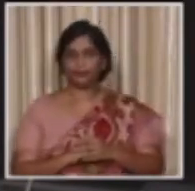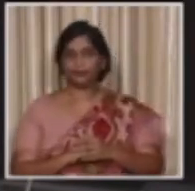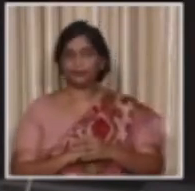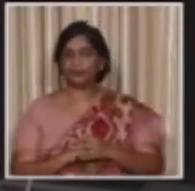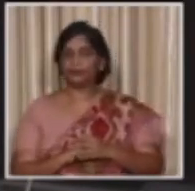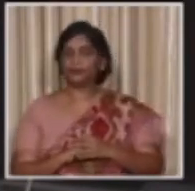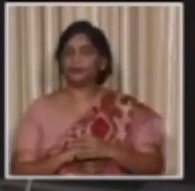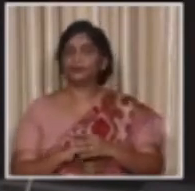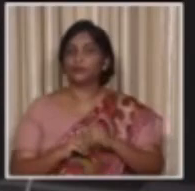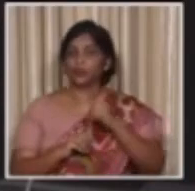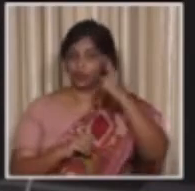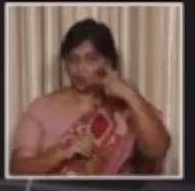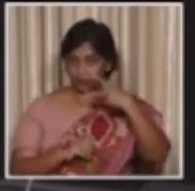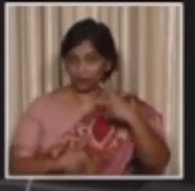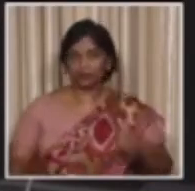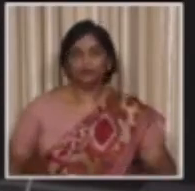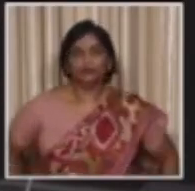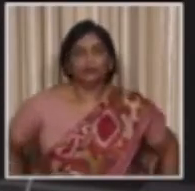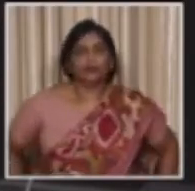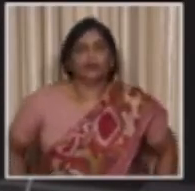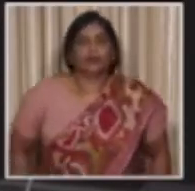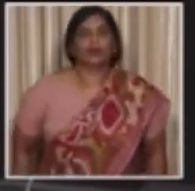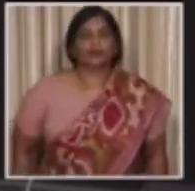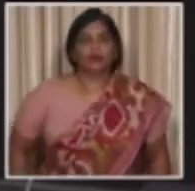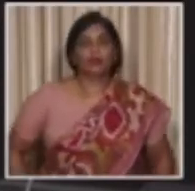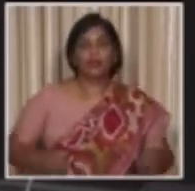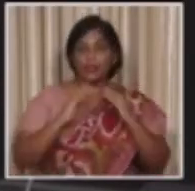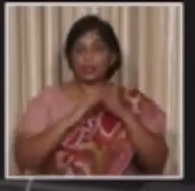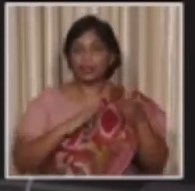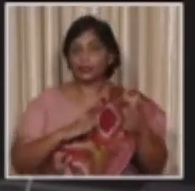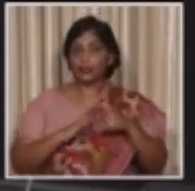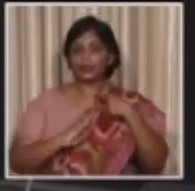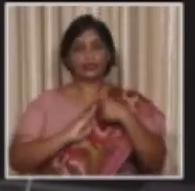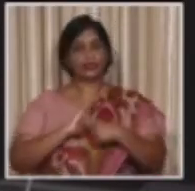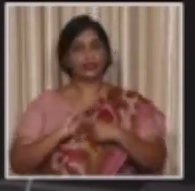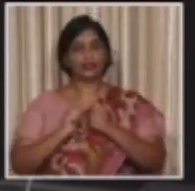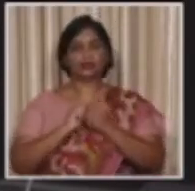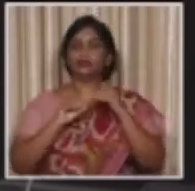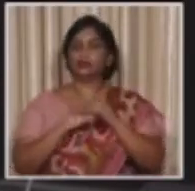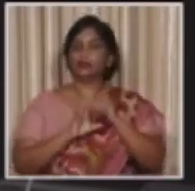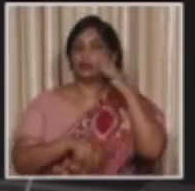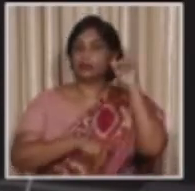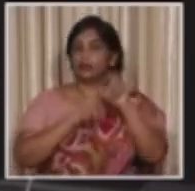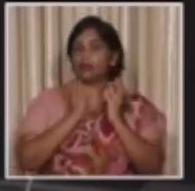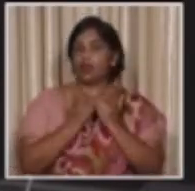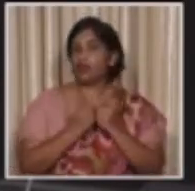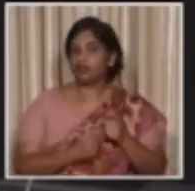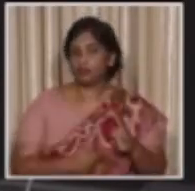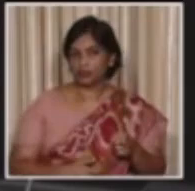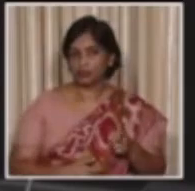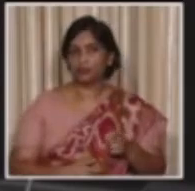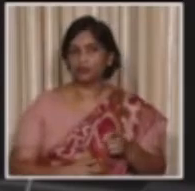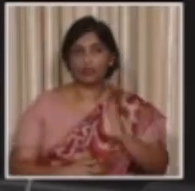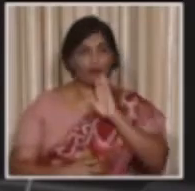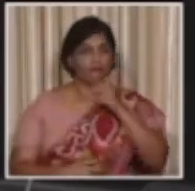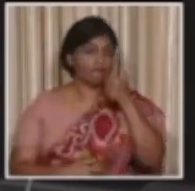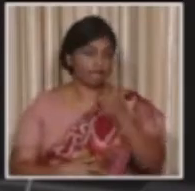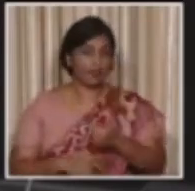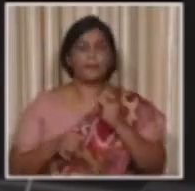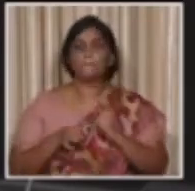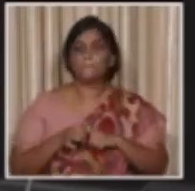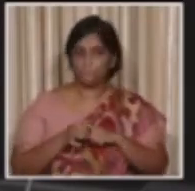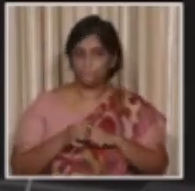ඒ වගේම අංක 2 ගෘහ සේවිකාවන් ලෙස ශ්‍රී ලංකාවේ සේවය කරන ලබන කාන්තාවන් සංඛ්‍යාව කොපමණද? ඉතාමත්ම වැදගත්